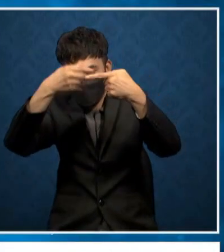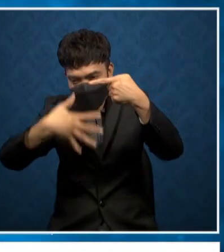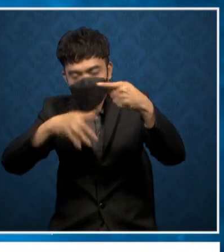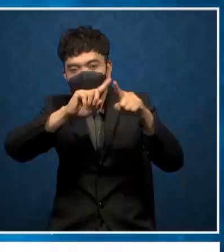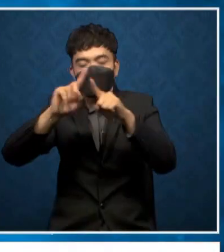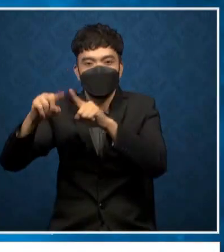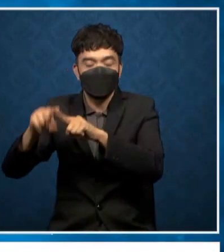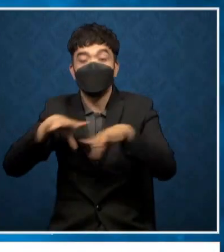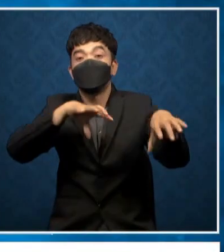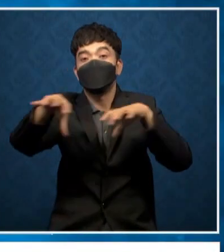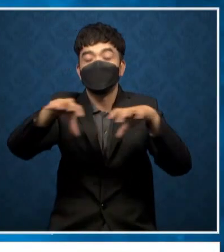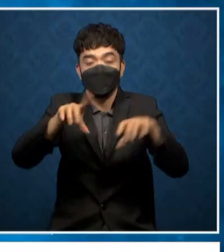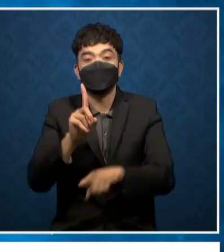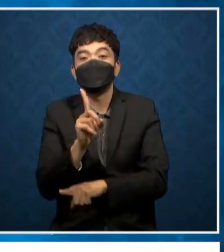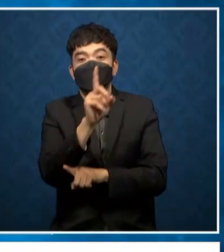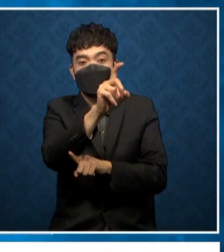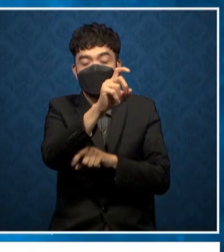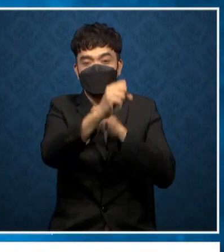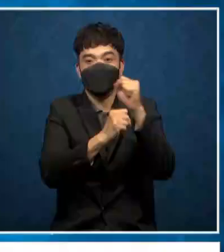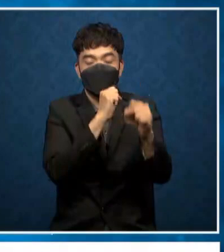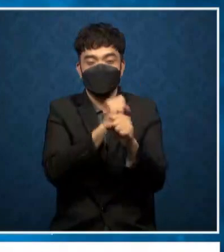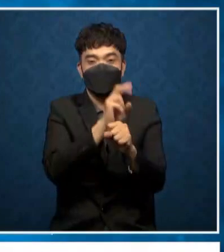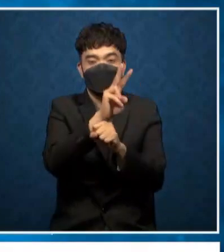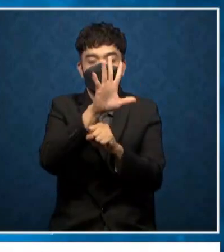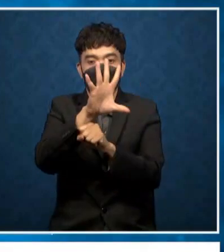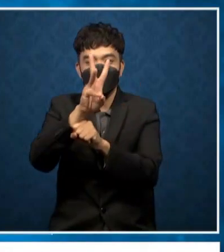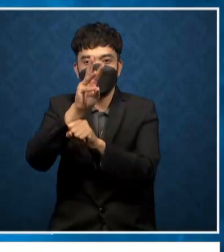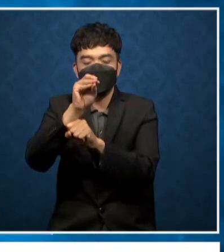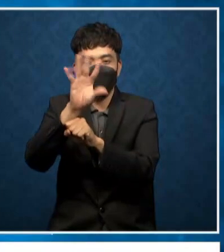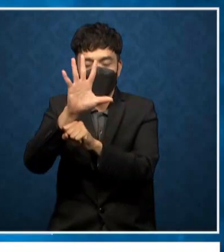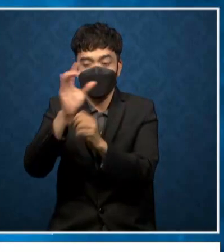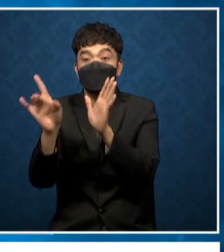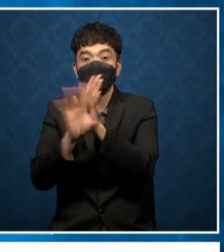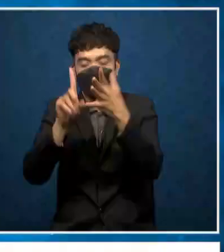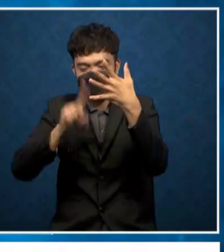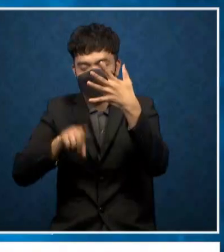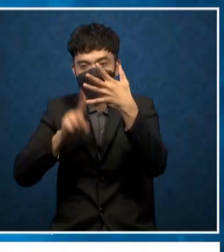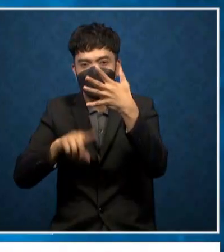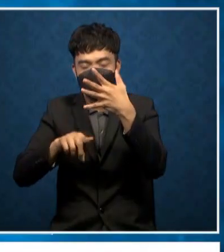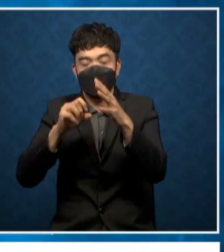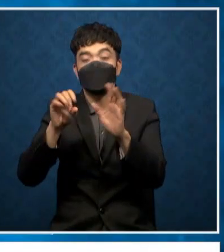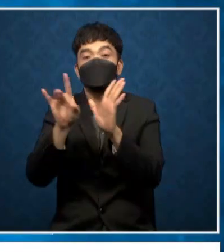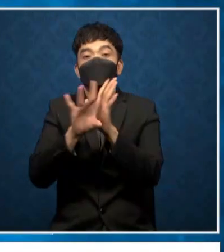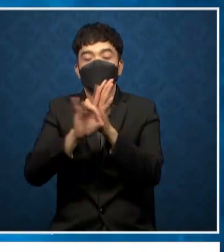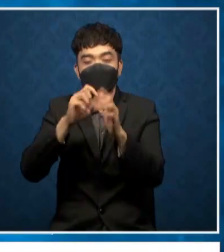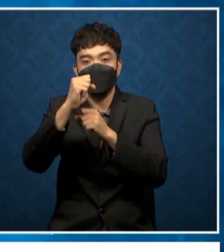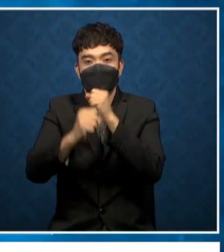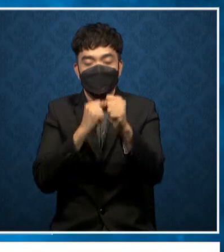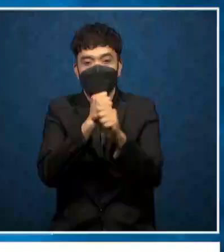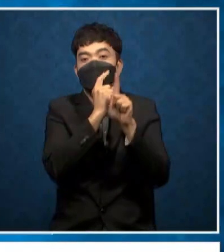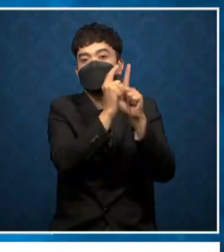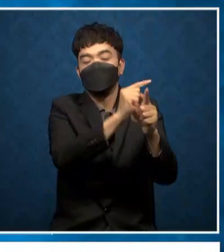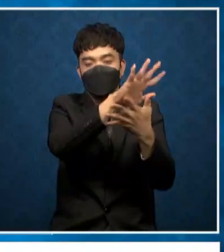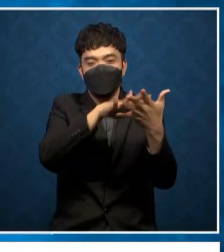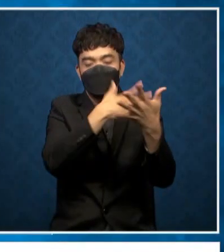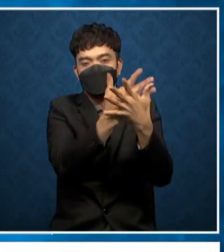บเรื่องจากในส้นปี 2565 นี้นะครับจะเป็นปีสิ้นสุดการมนการตามยทศาช